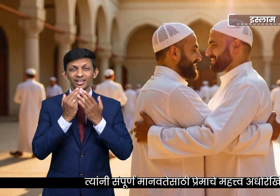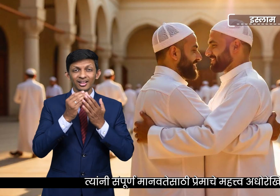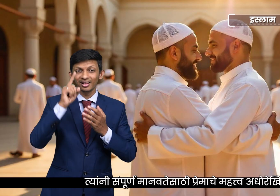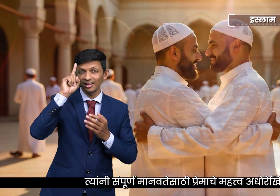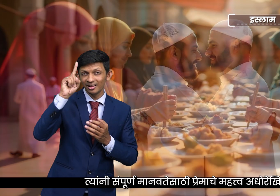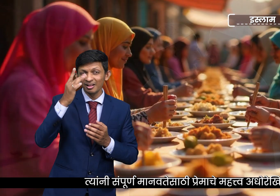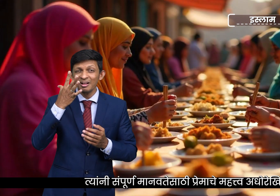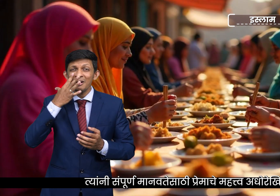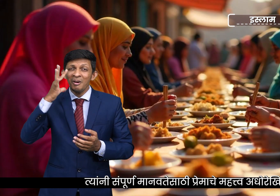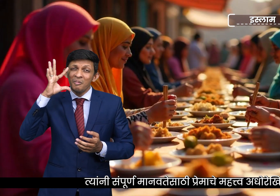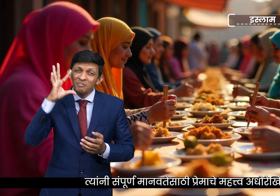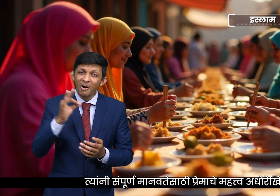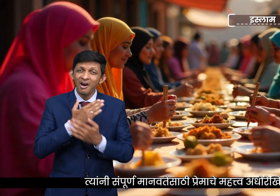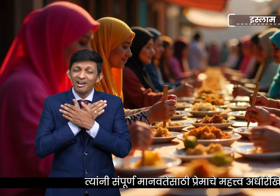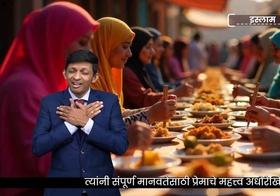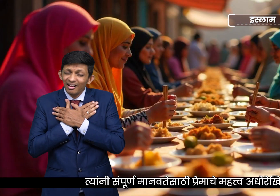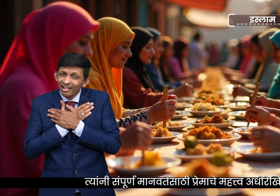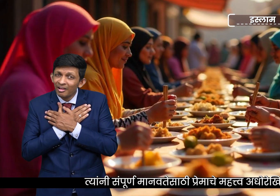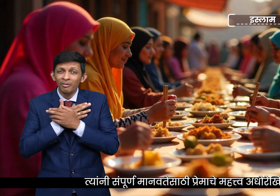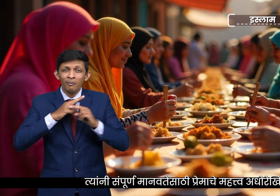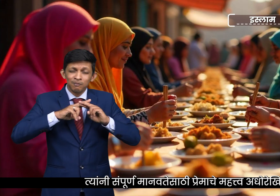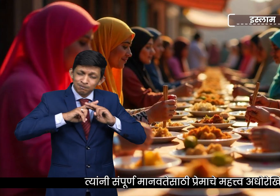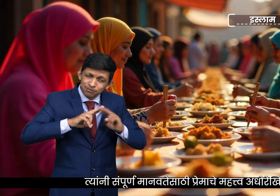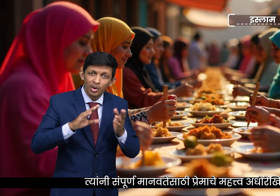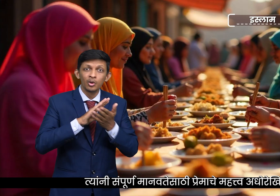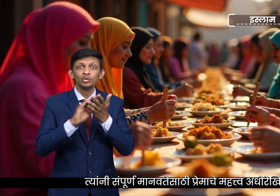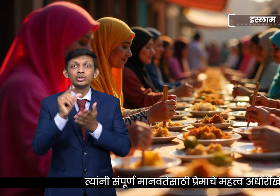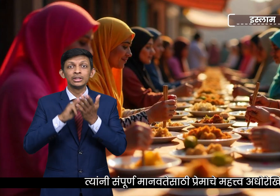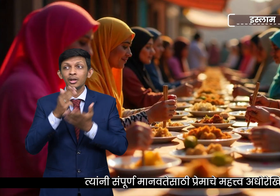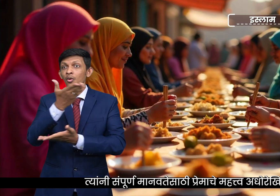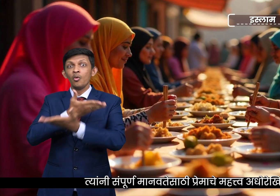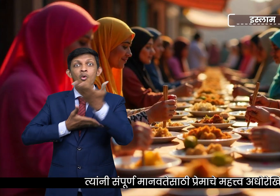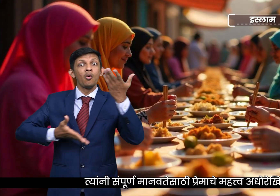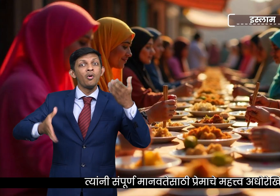त्यांनी संपूर्ण मानवजातीसाठी प्रेमाचे महत्त्व अधोरेखित केले.